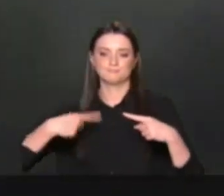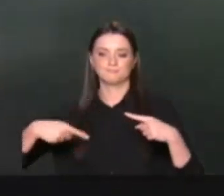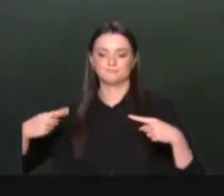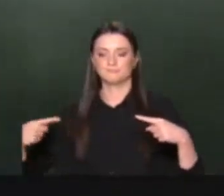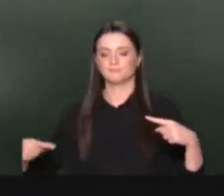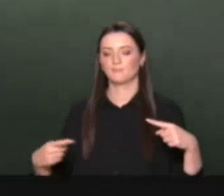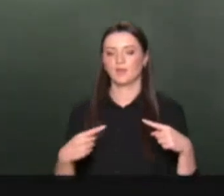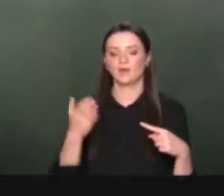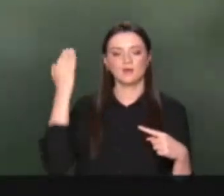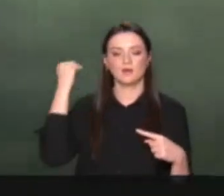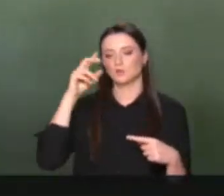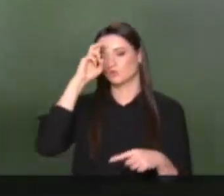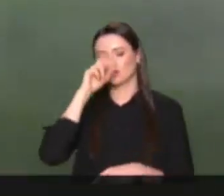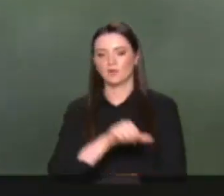у